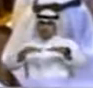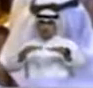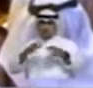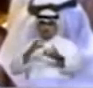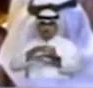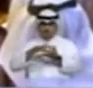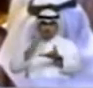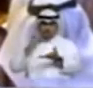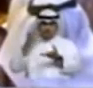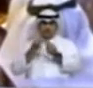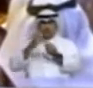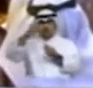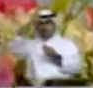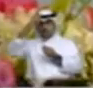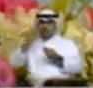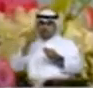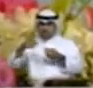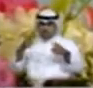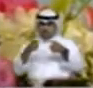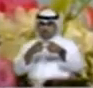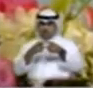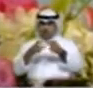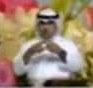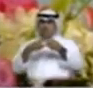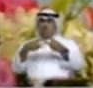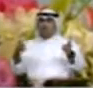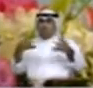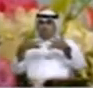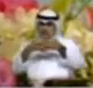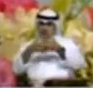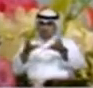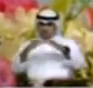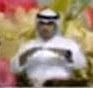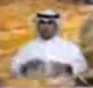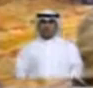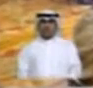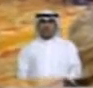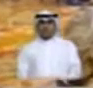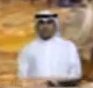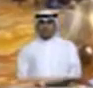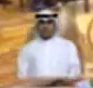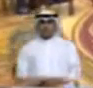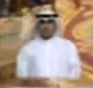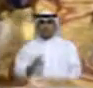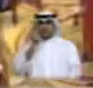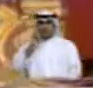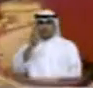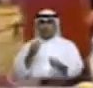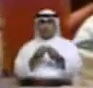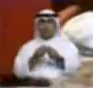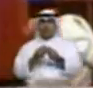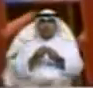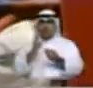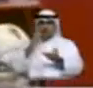وبفضل هذا الاجتماع سوف تفتح أبواب متعددة للتعاون بين الدول العربية وتركيا. توسيع التبادل التجاري